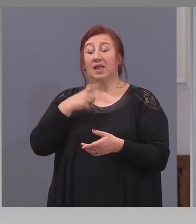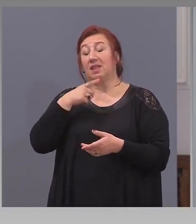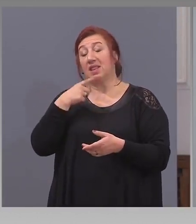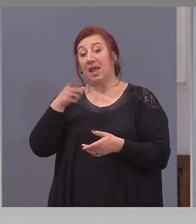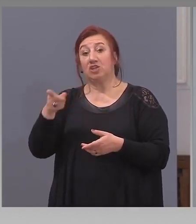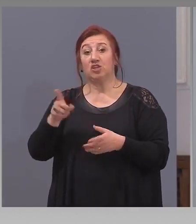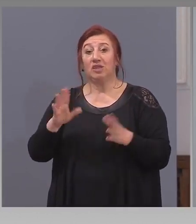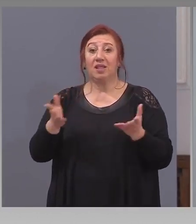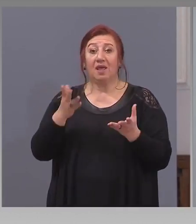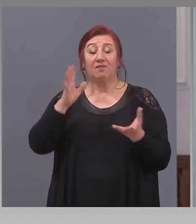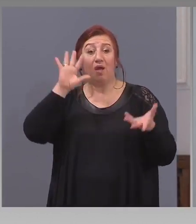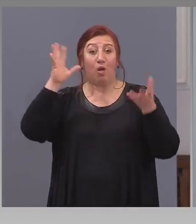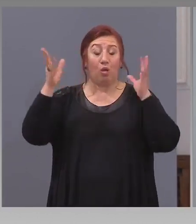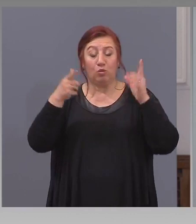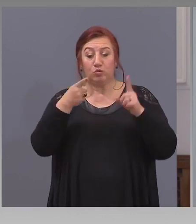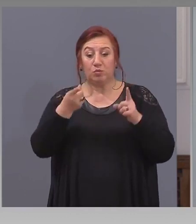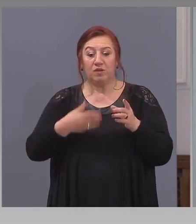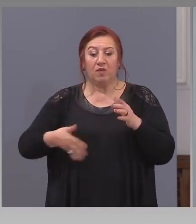това напрежение и да...